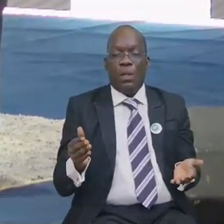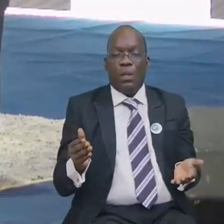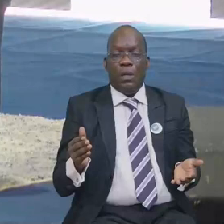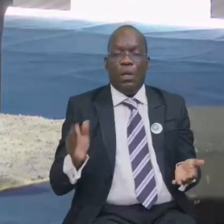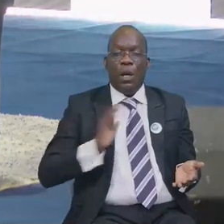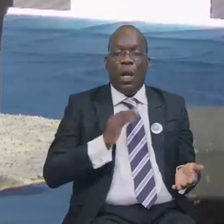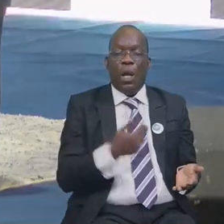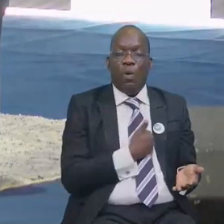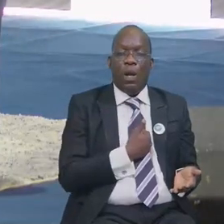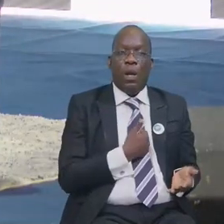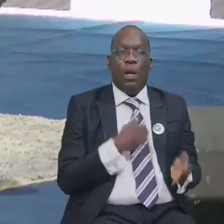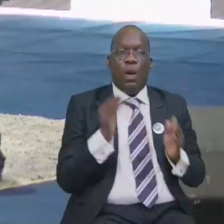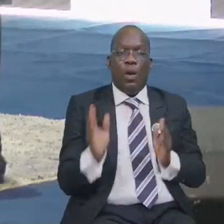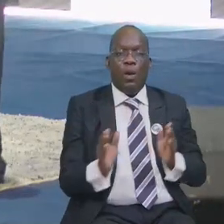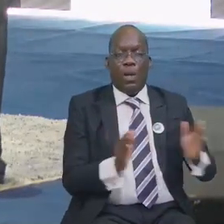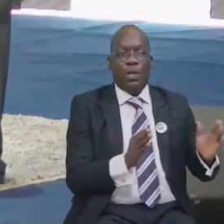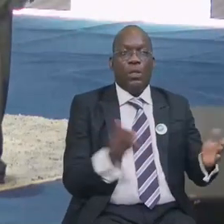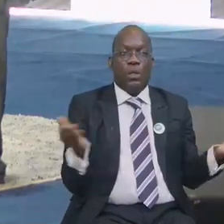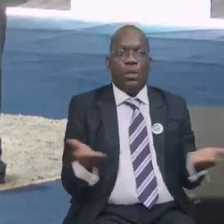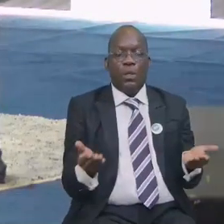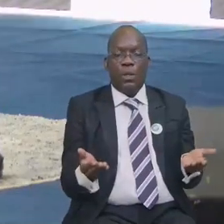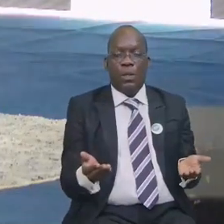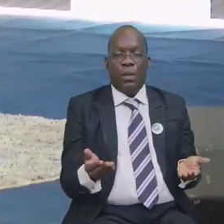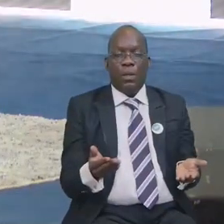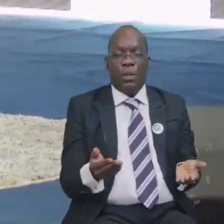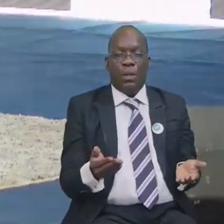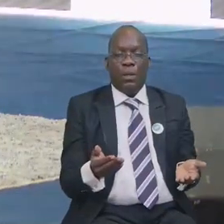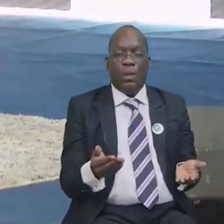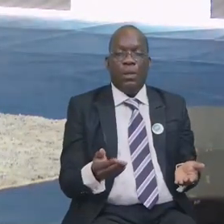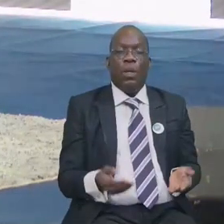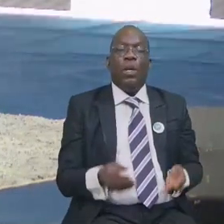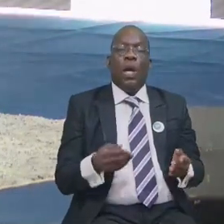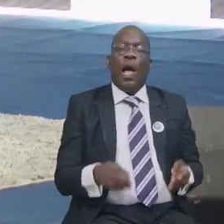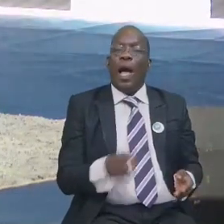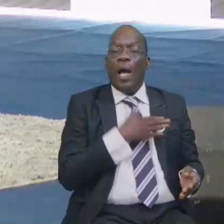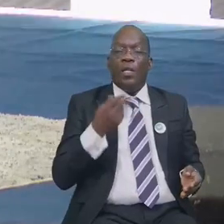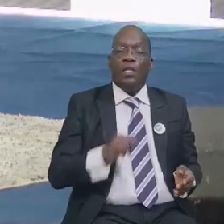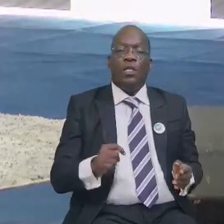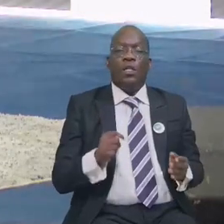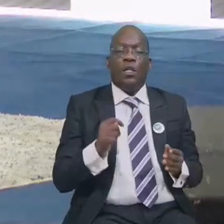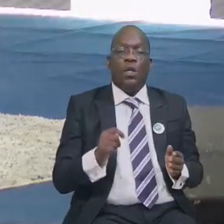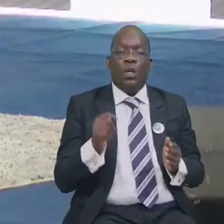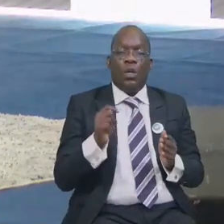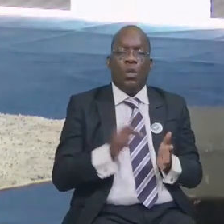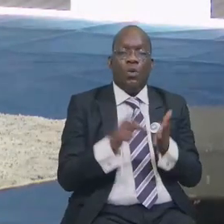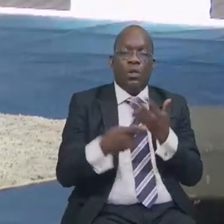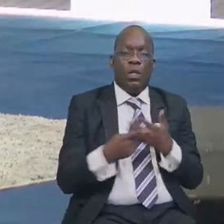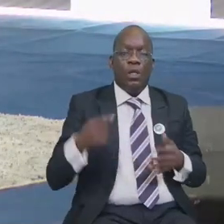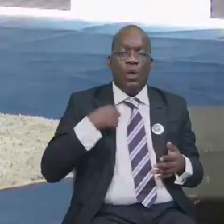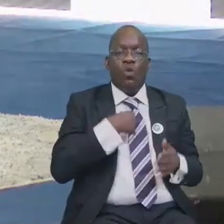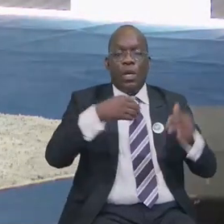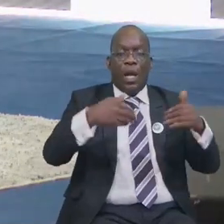notre organisation ici, et même cette croisade que nous avons, j'ai été à plusieurs endroits du